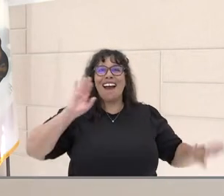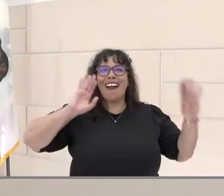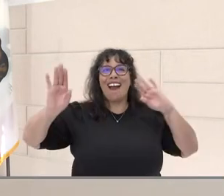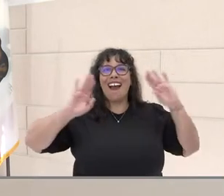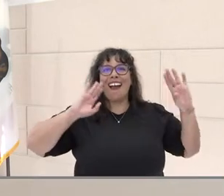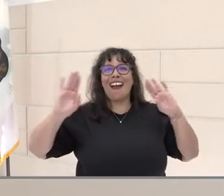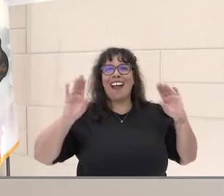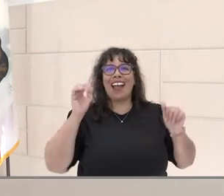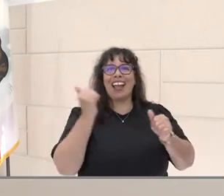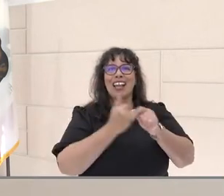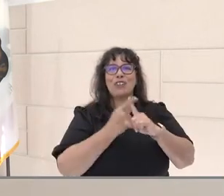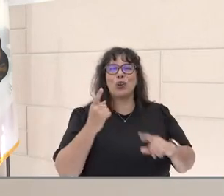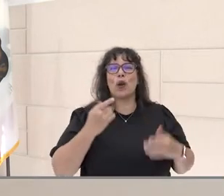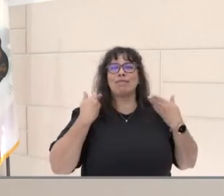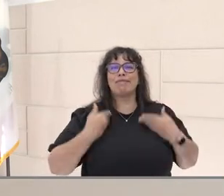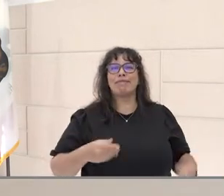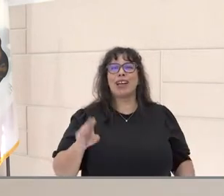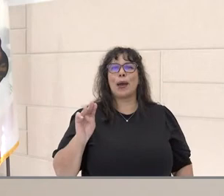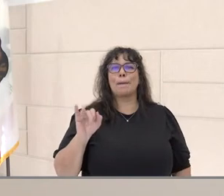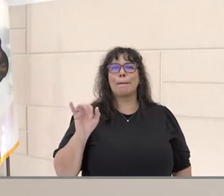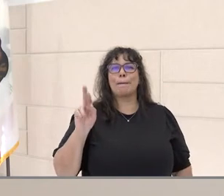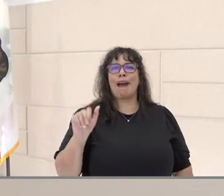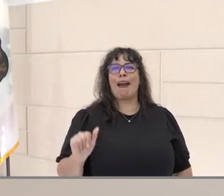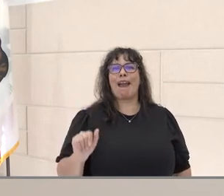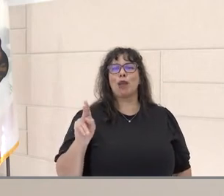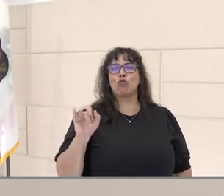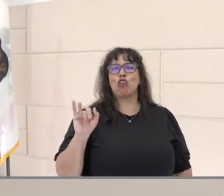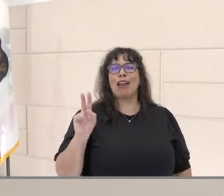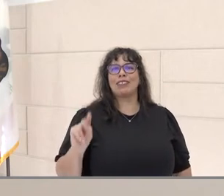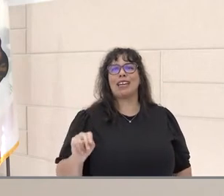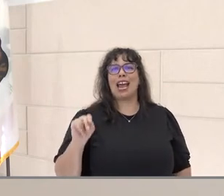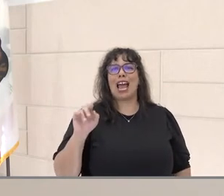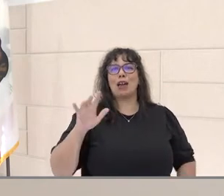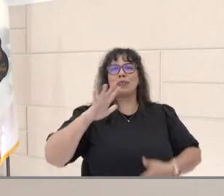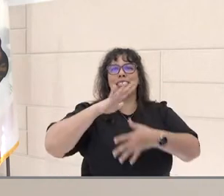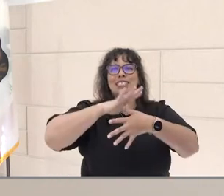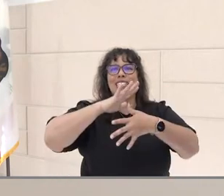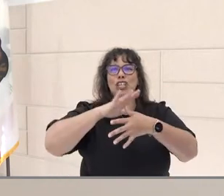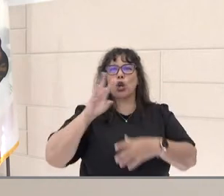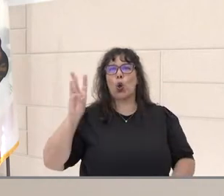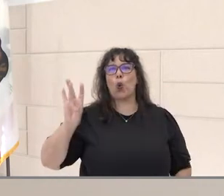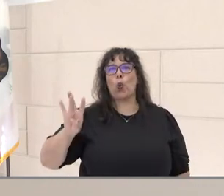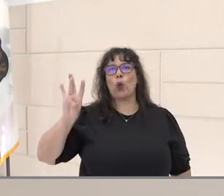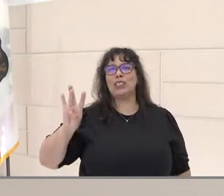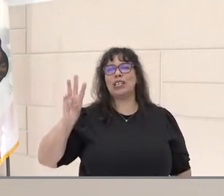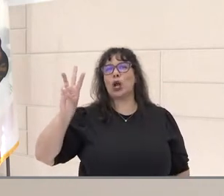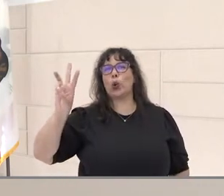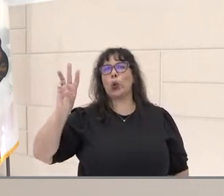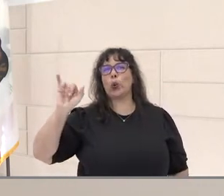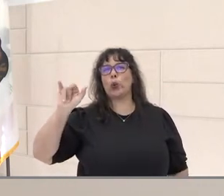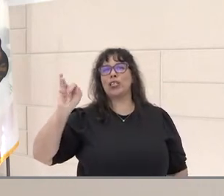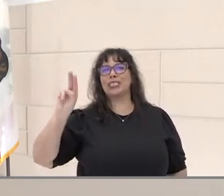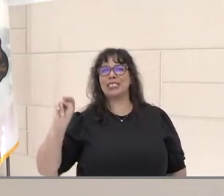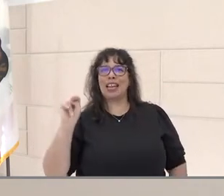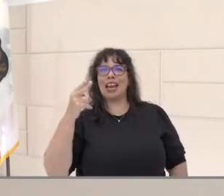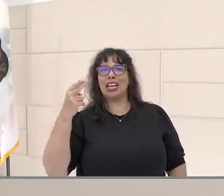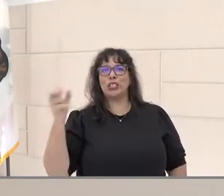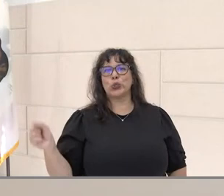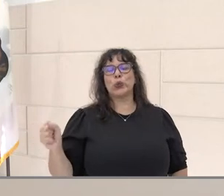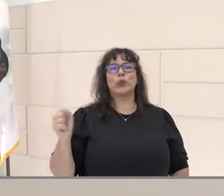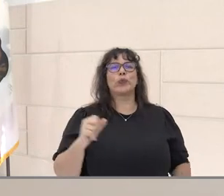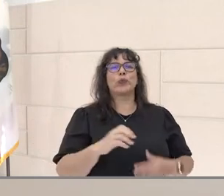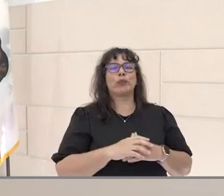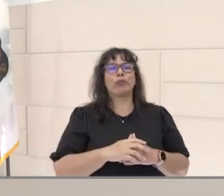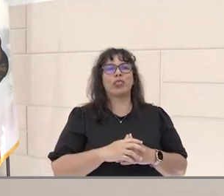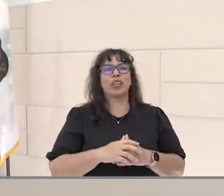សួស្តីម្នាក់គាត់ឈ្មោះសមាយា Bryson ជាសិស្សថ្នាក់ទី12នៅឯសាលារៀន Wilson